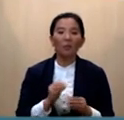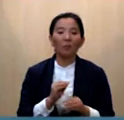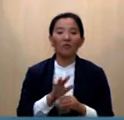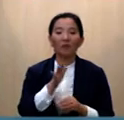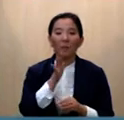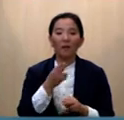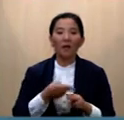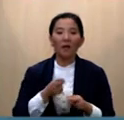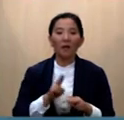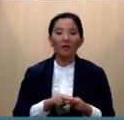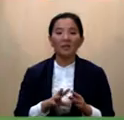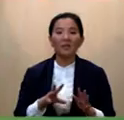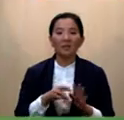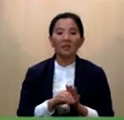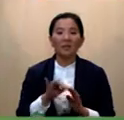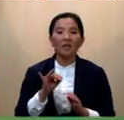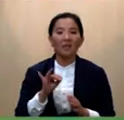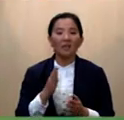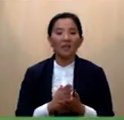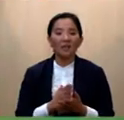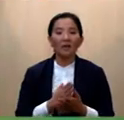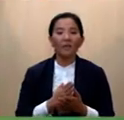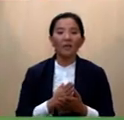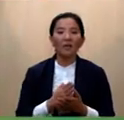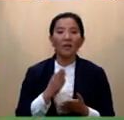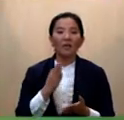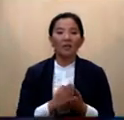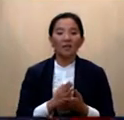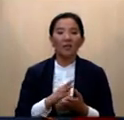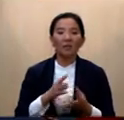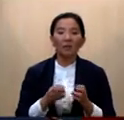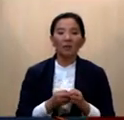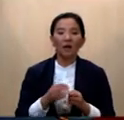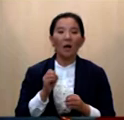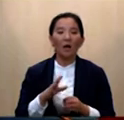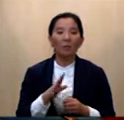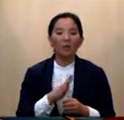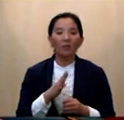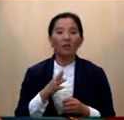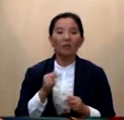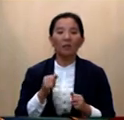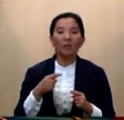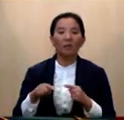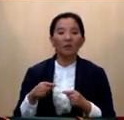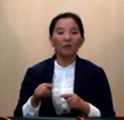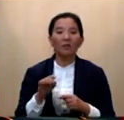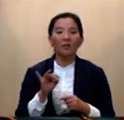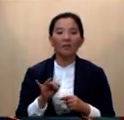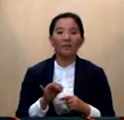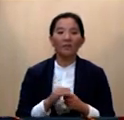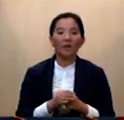компенсированное время состоит есть была замена или было так выходили медики на поле